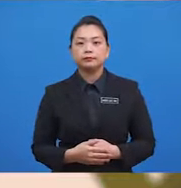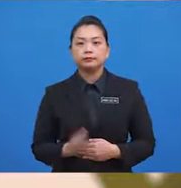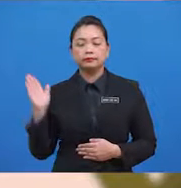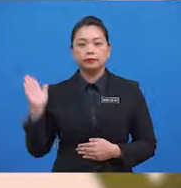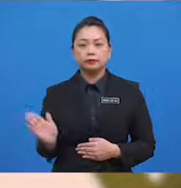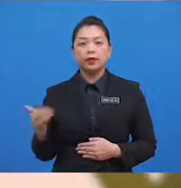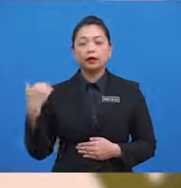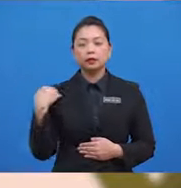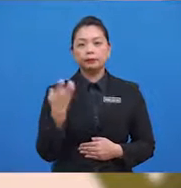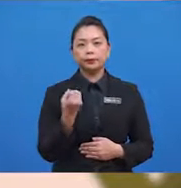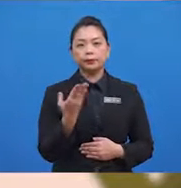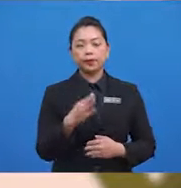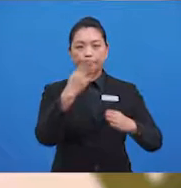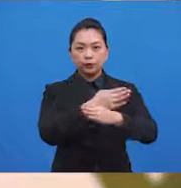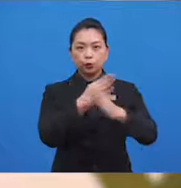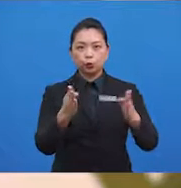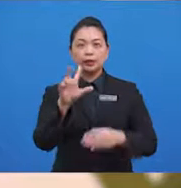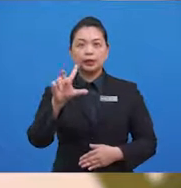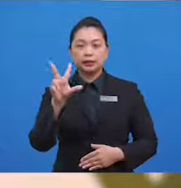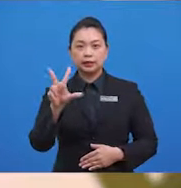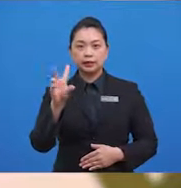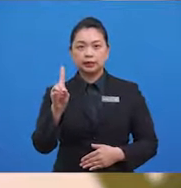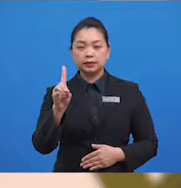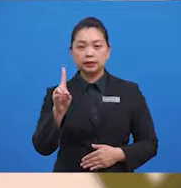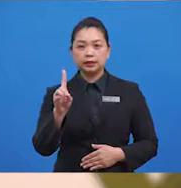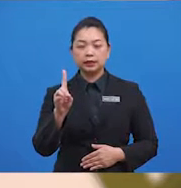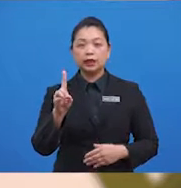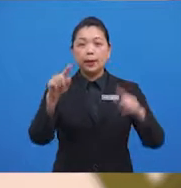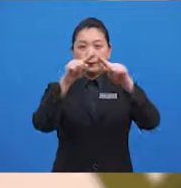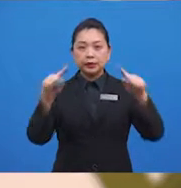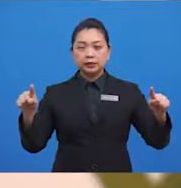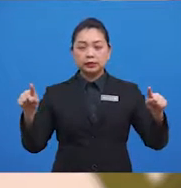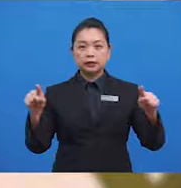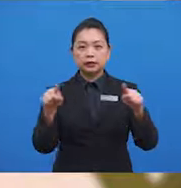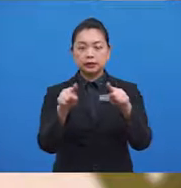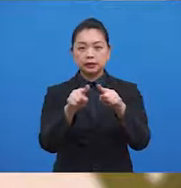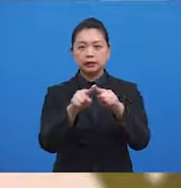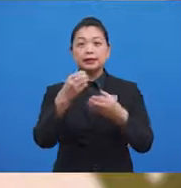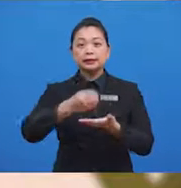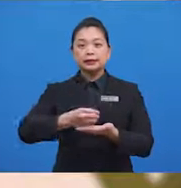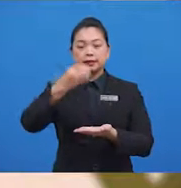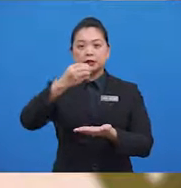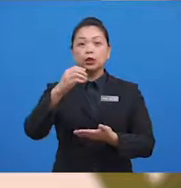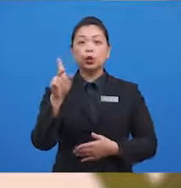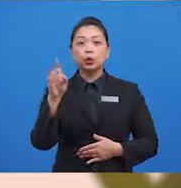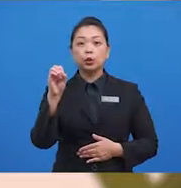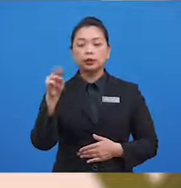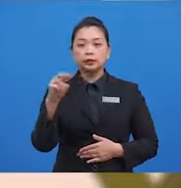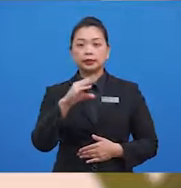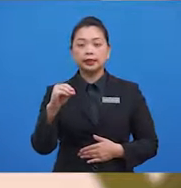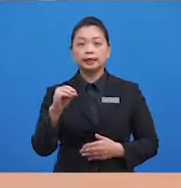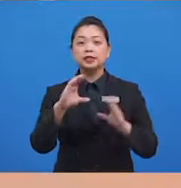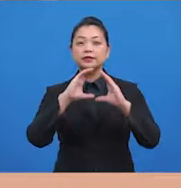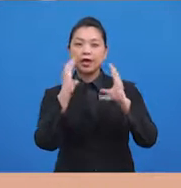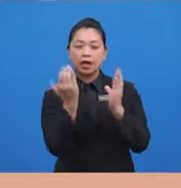Berikut adalah beberapa bentuk 3D iaitu prisma, piramid, silinder, kon dan